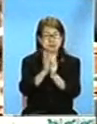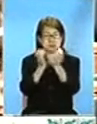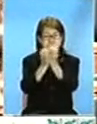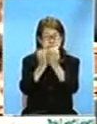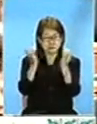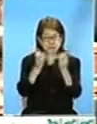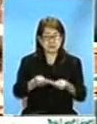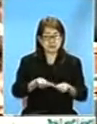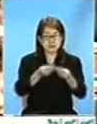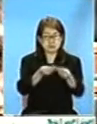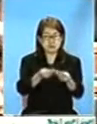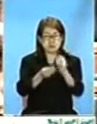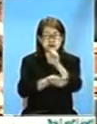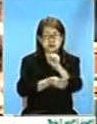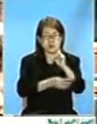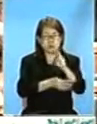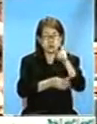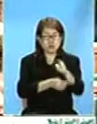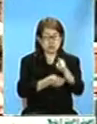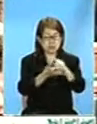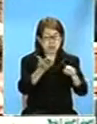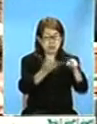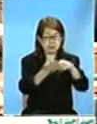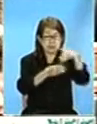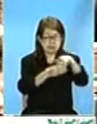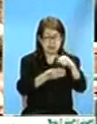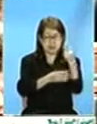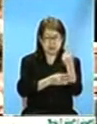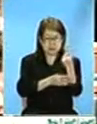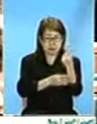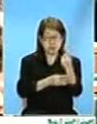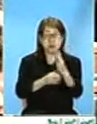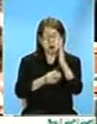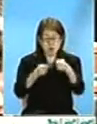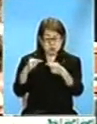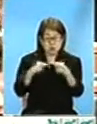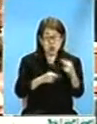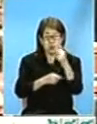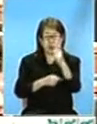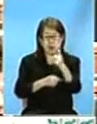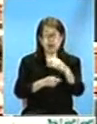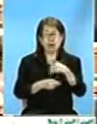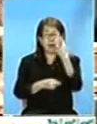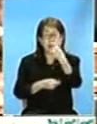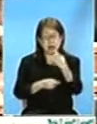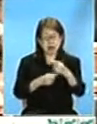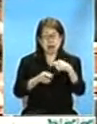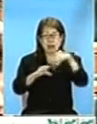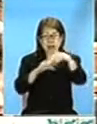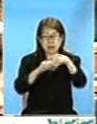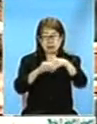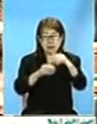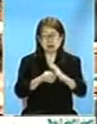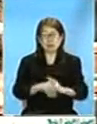ให้สว.มาจากการเลือกตั้งได้อีกสมัยหนึ่งแต่ตัวผมเองนั้นประกาศแจ่มชั